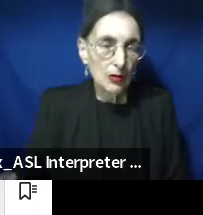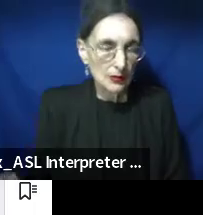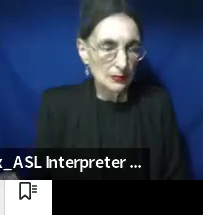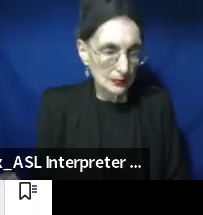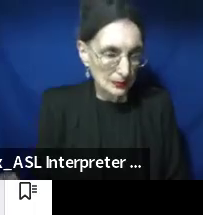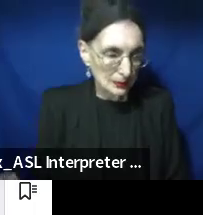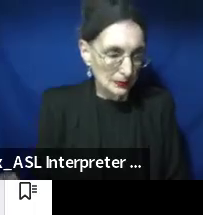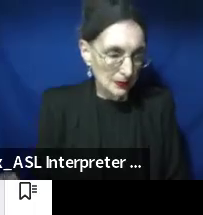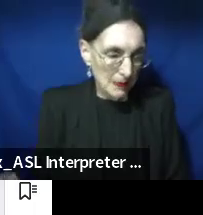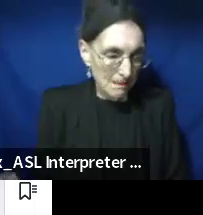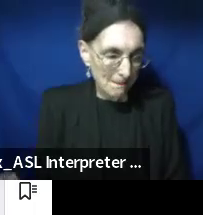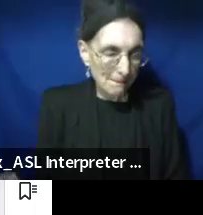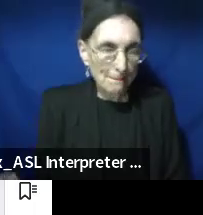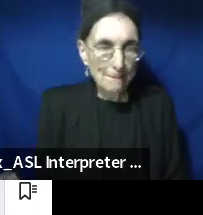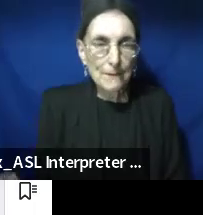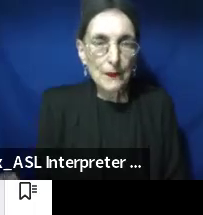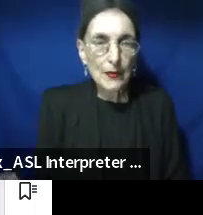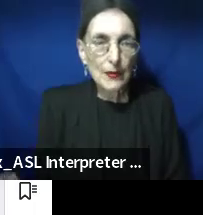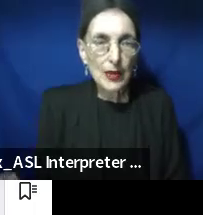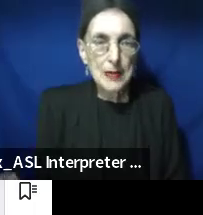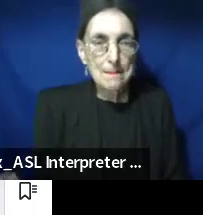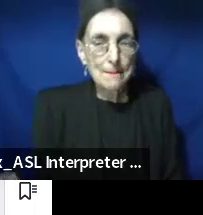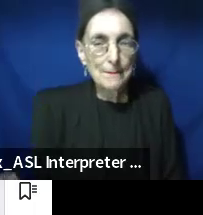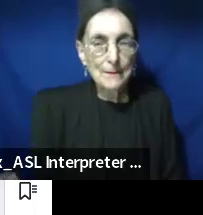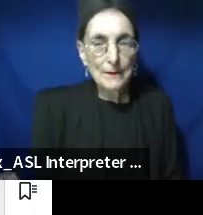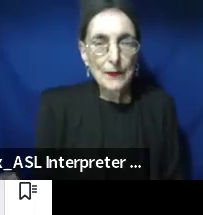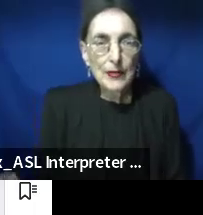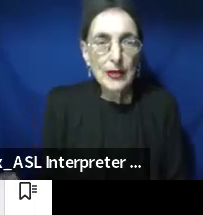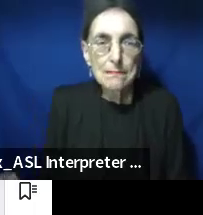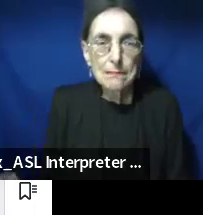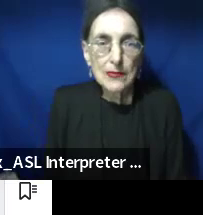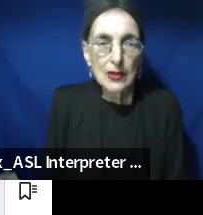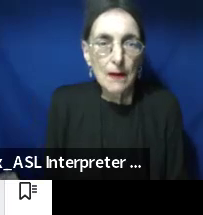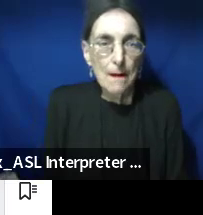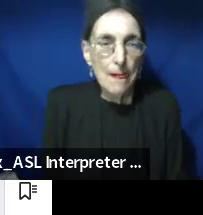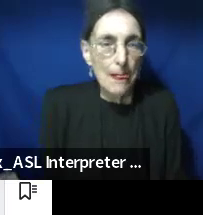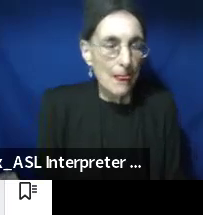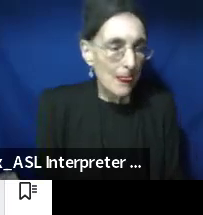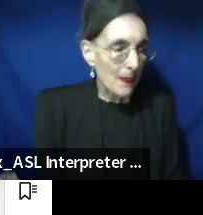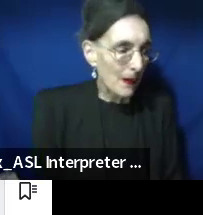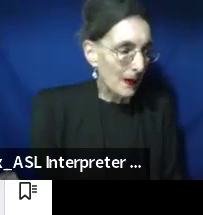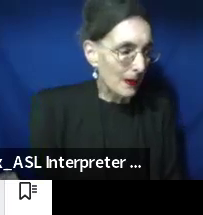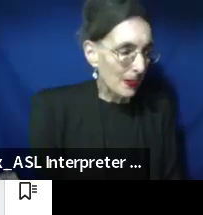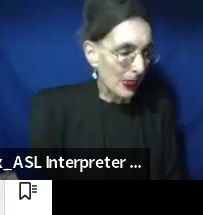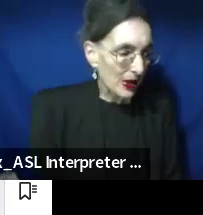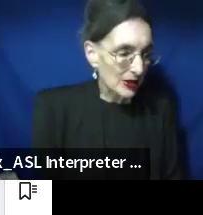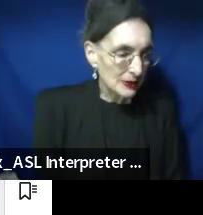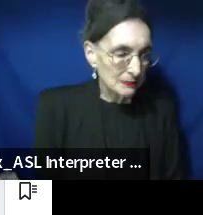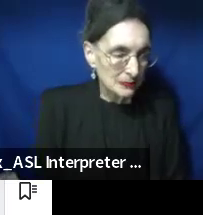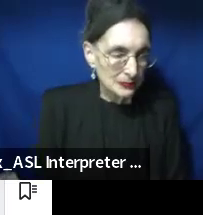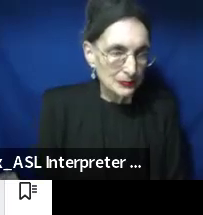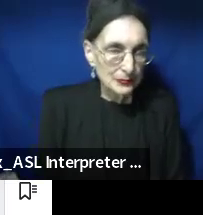créole haïtien, ensemble avec langue signe américain. Et puis, créole haïtien, pour capable t'aider